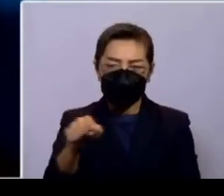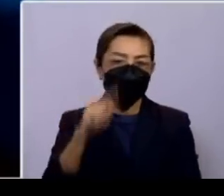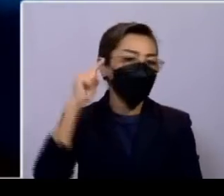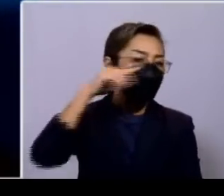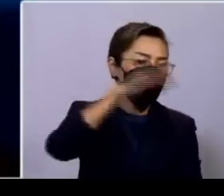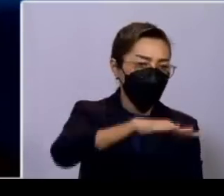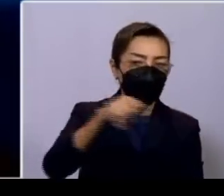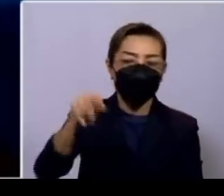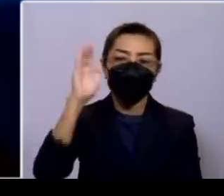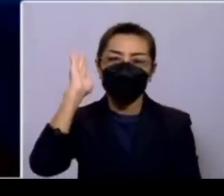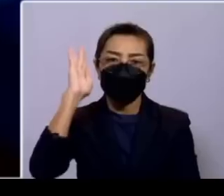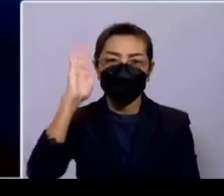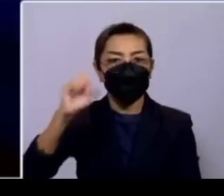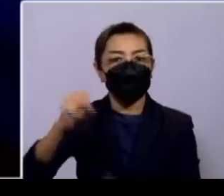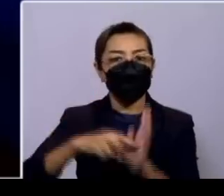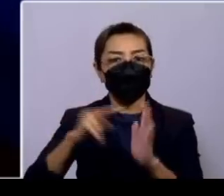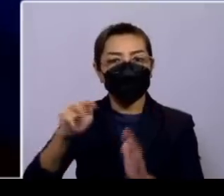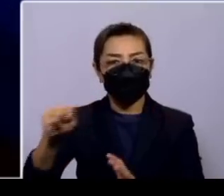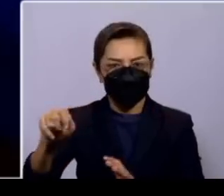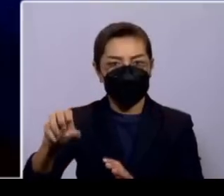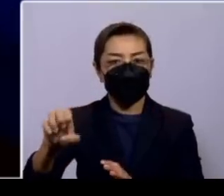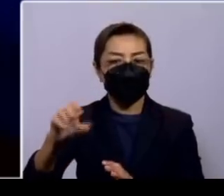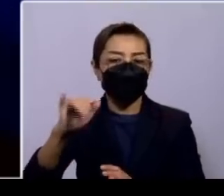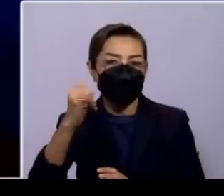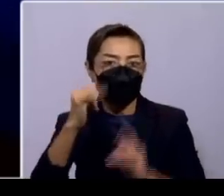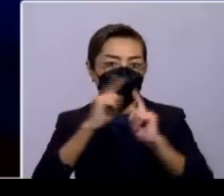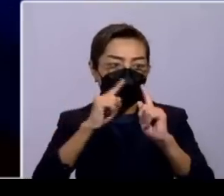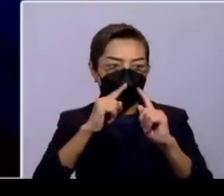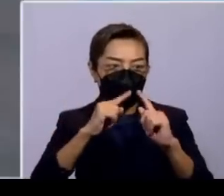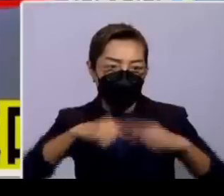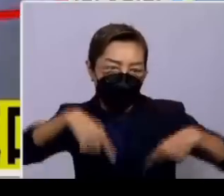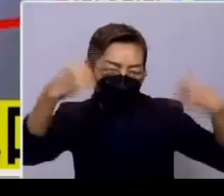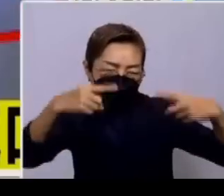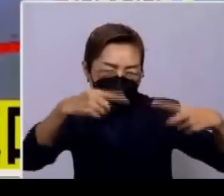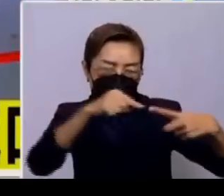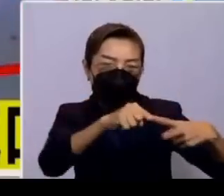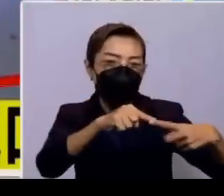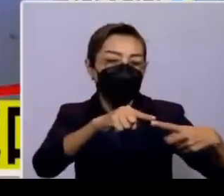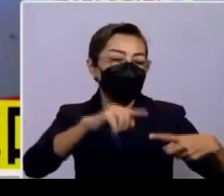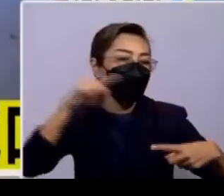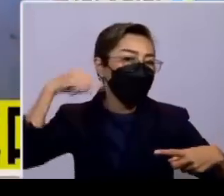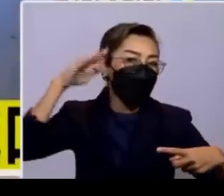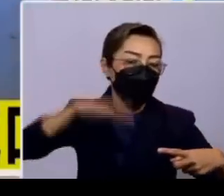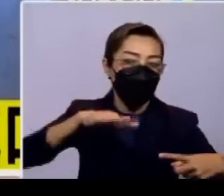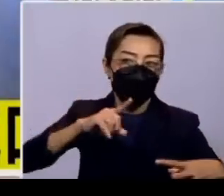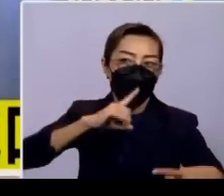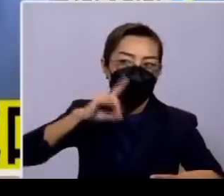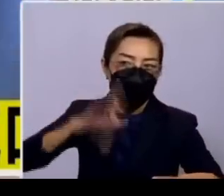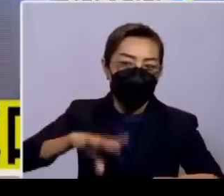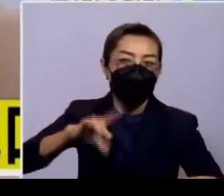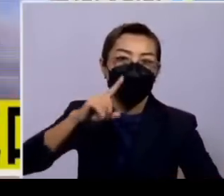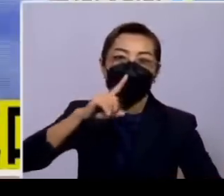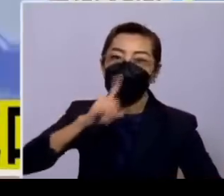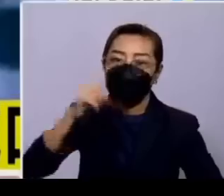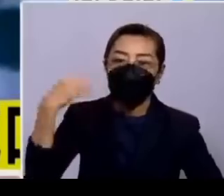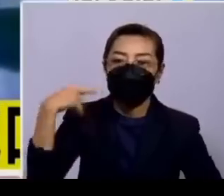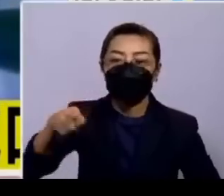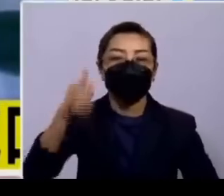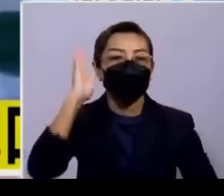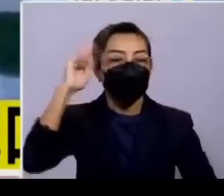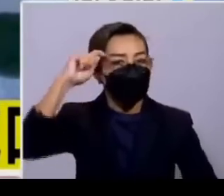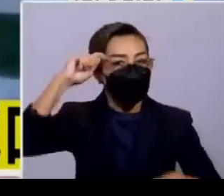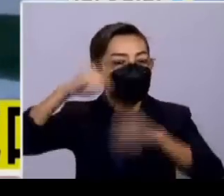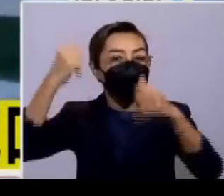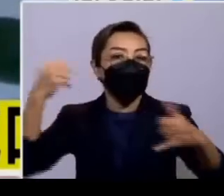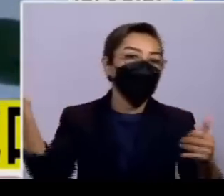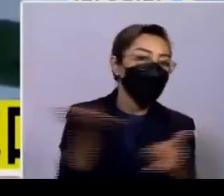พูดจากันแล้วทำให้ในสันติอาจจะโกรธแค้นแล้วก็เป็นสาเหตุของการลงมือที่เราการสอบสวนจากทางตำรวจนะคะเพราะว่าตอน